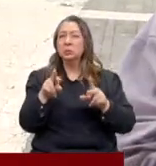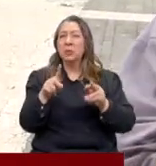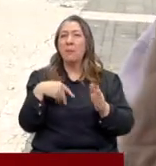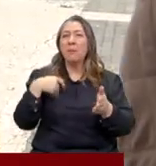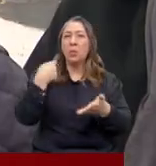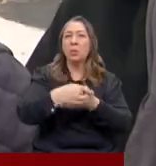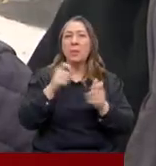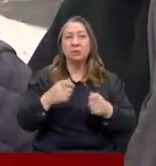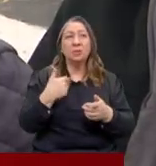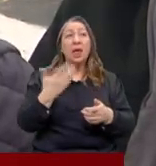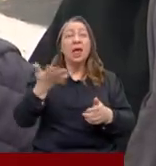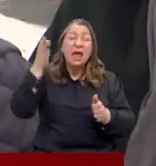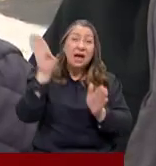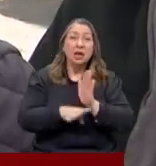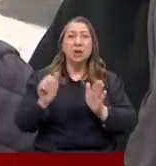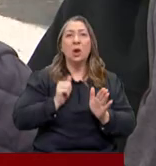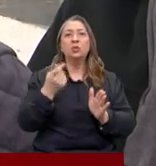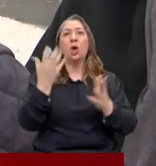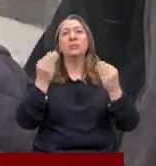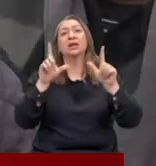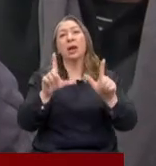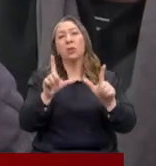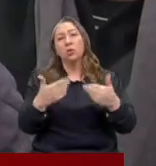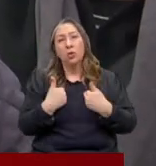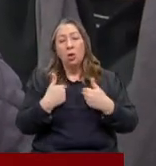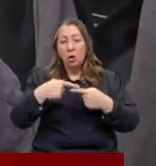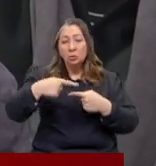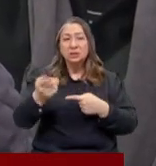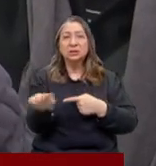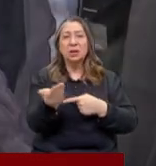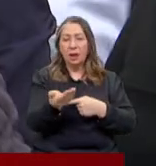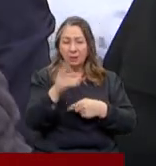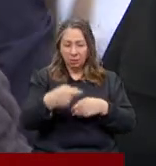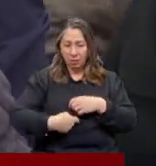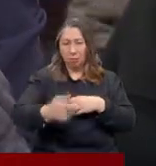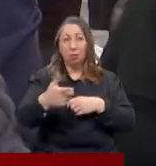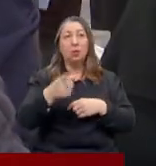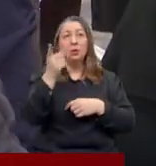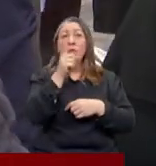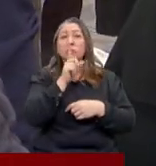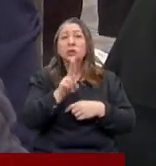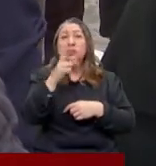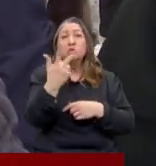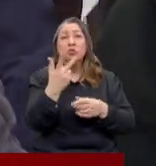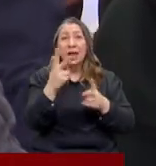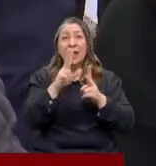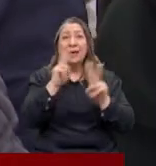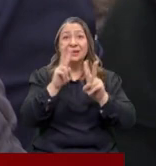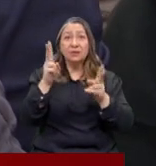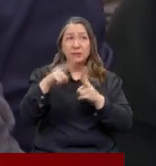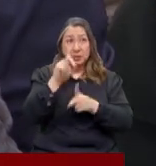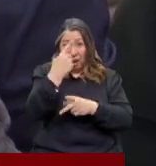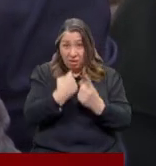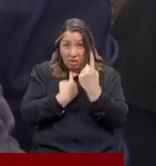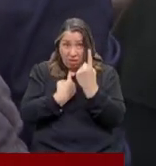para ödeyeceğim galiba. En az asgari ücret olması gerekiyordu. Önümüze bir sadaka attılar. 173 lira elektrik geldi bana. Tek